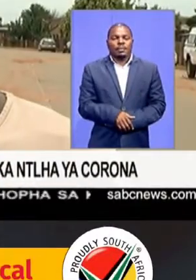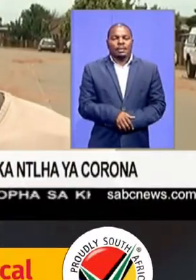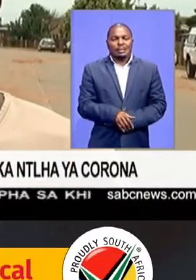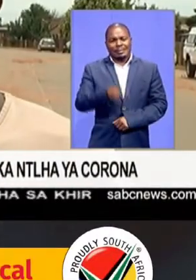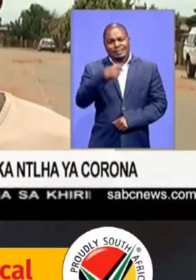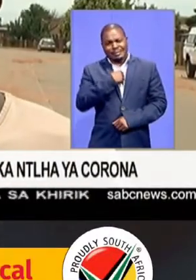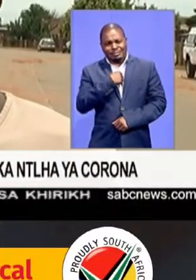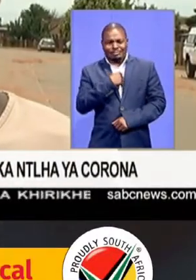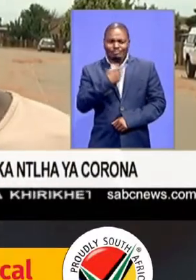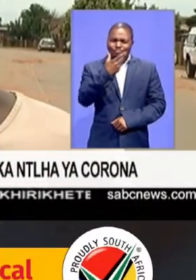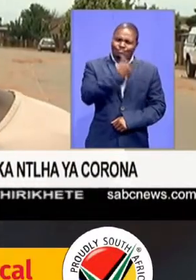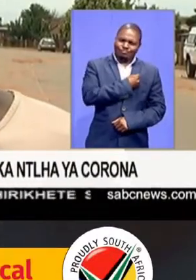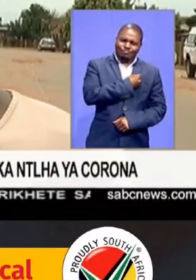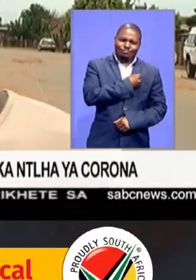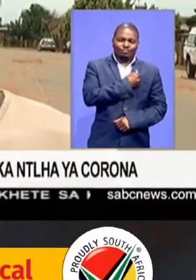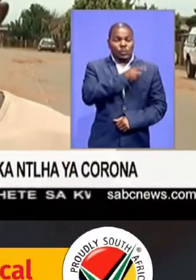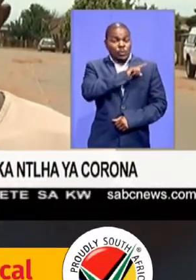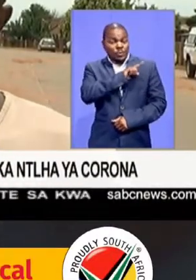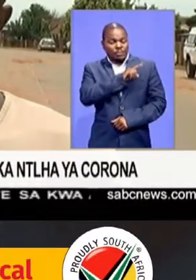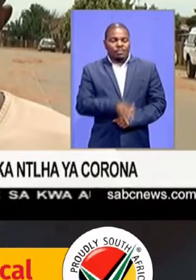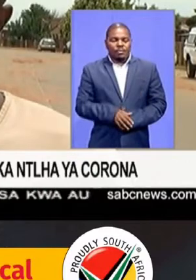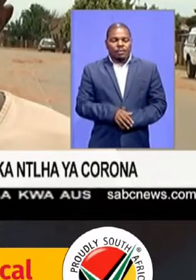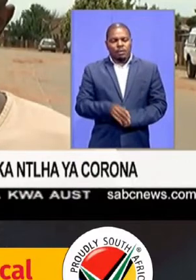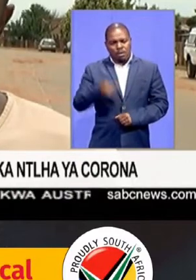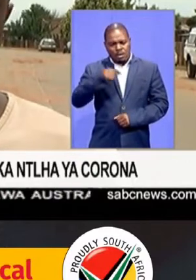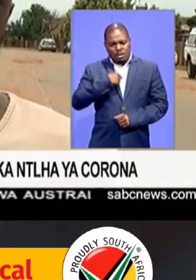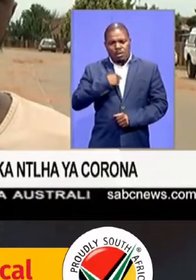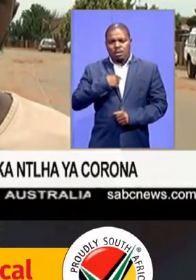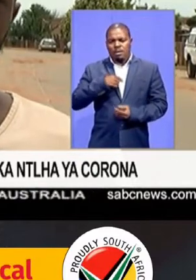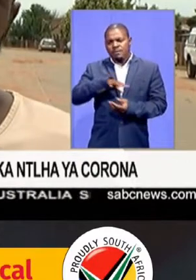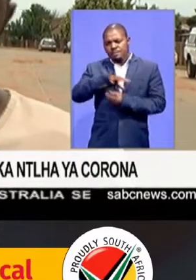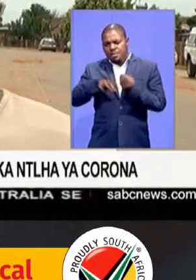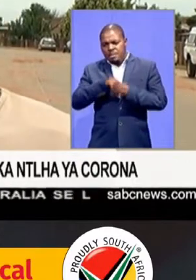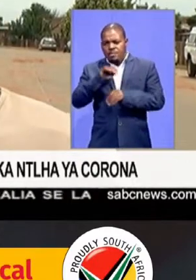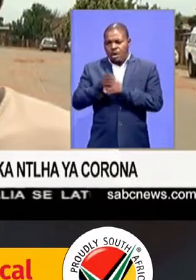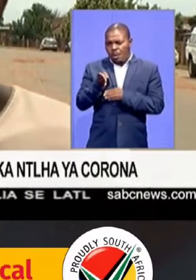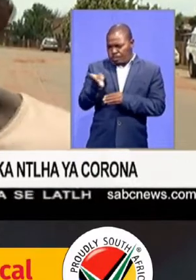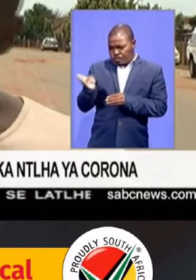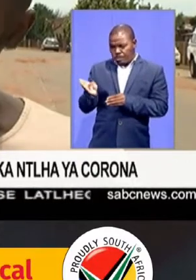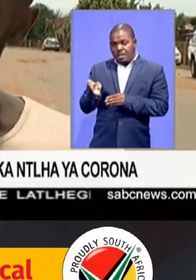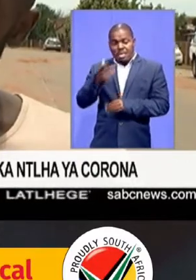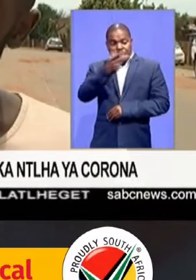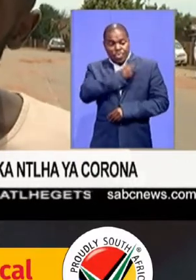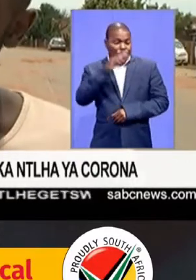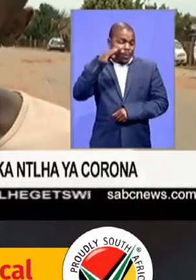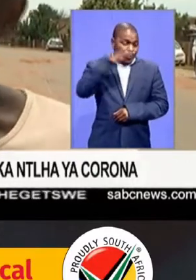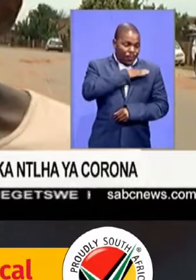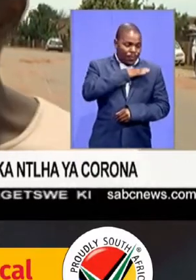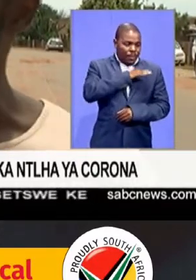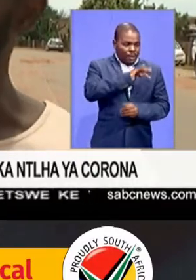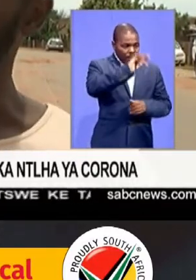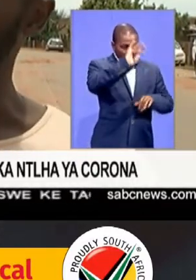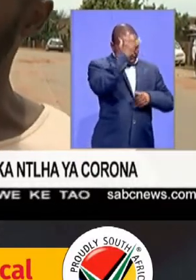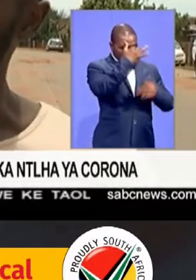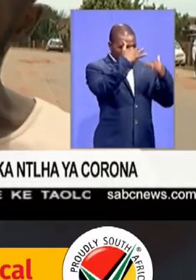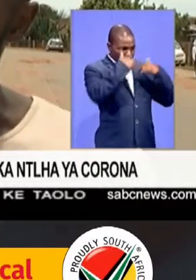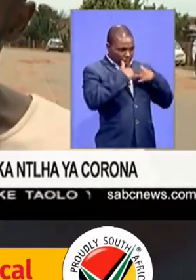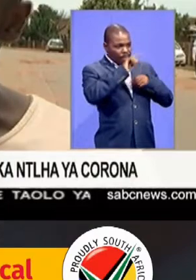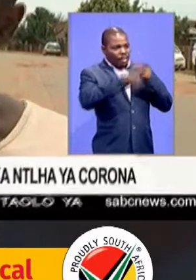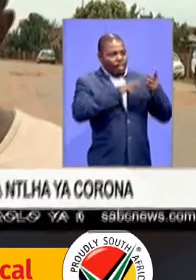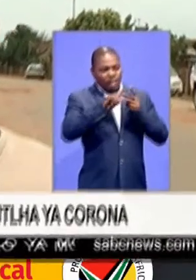re ke go tlhaba ke gona le batho ba ke phelang le bone ne ba ke tshabang gore ke ha ke sa tlhabe bolwetse bo ka tsena mo go nna be ke feleletsa ile gore ke